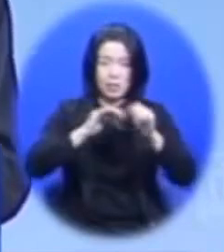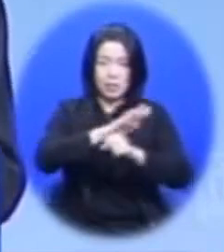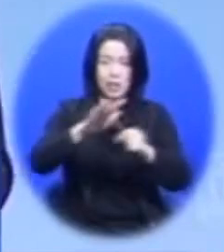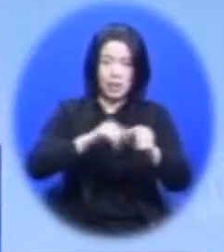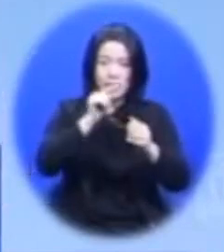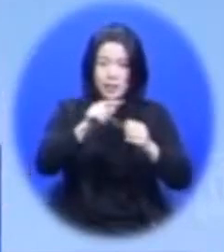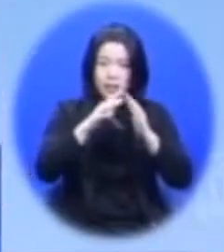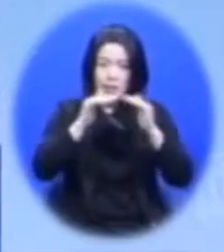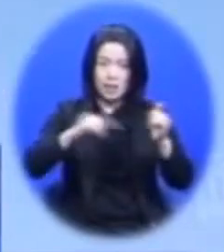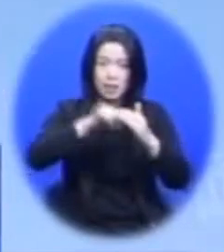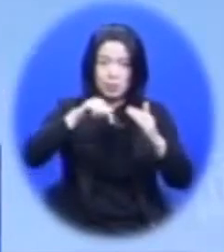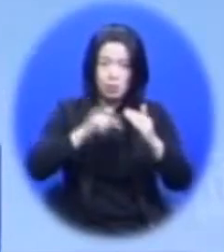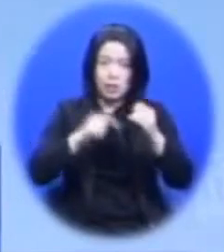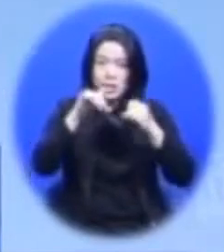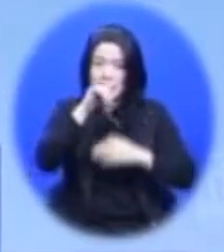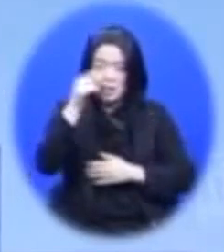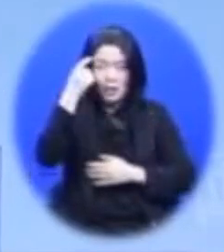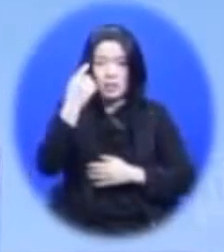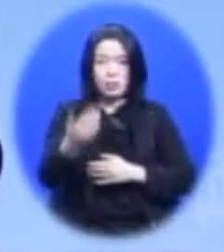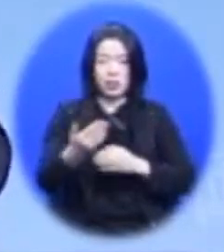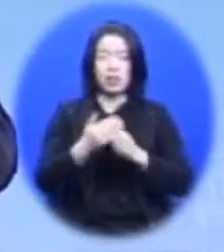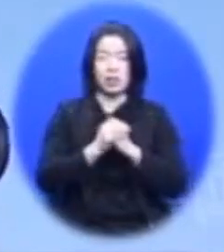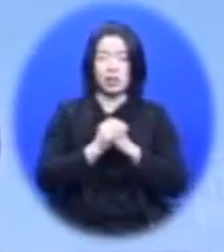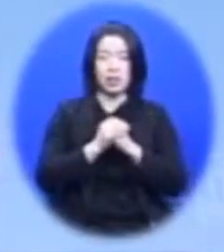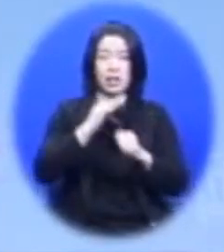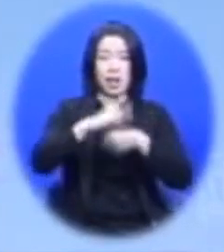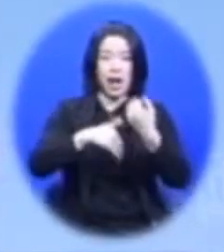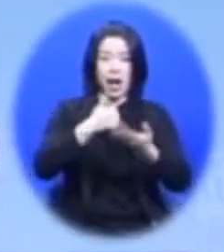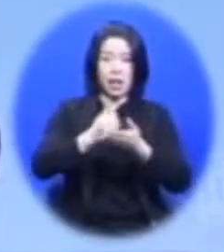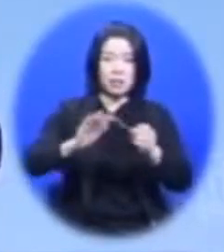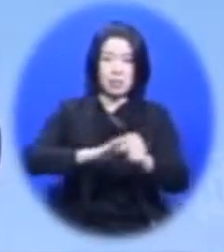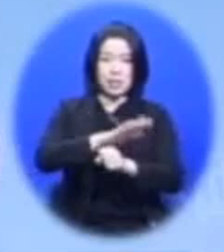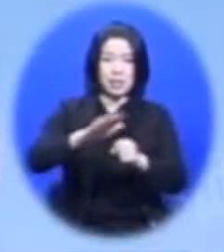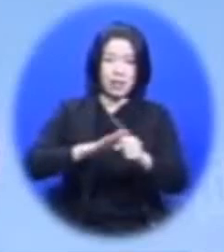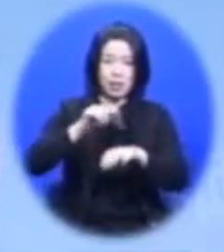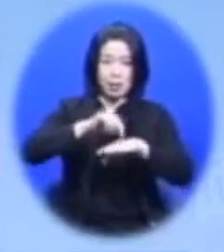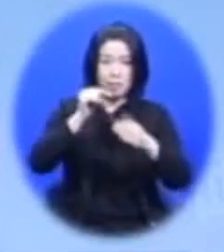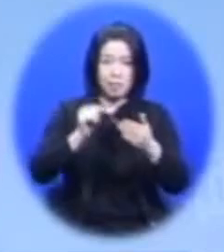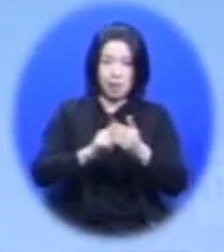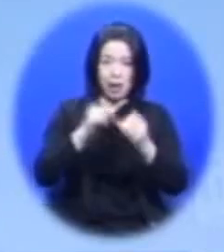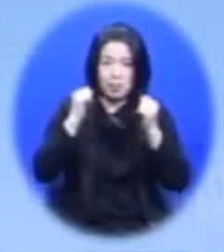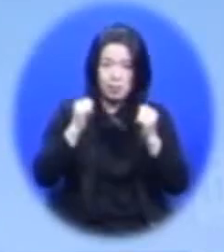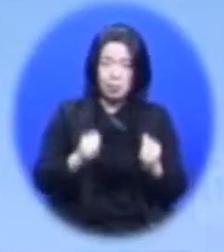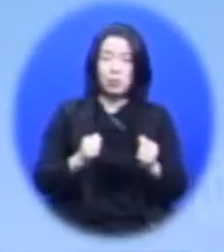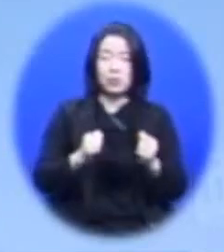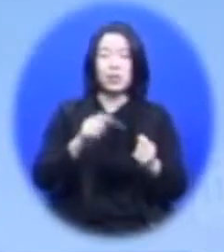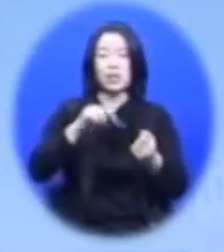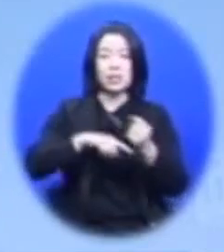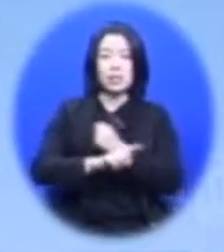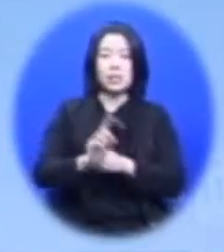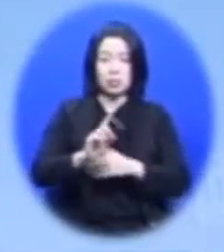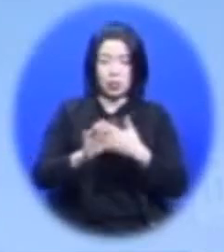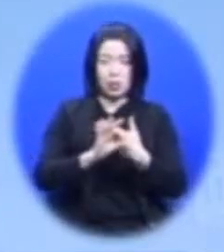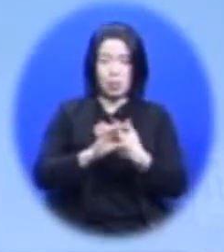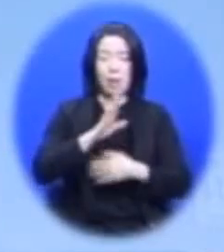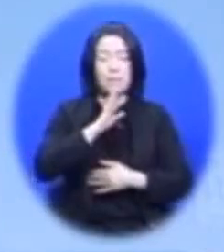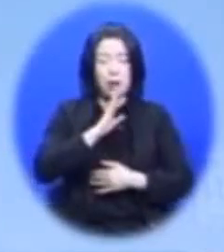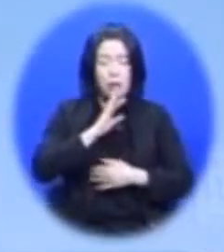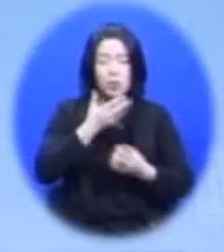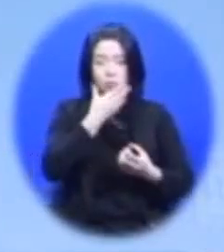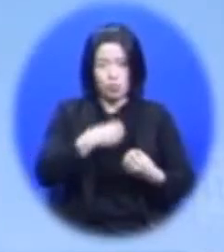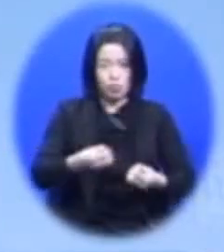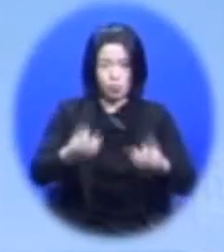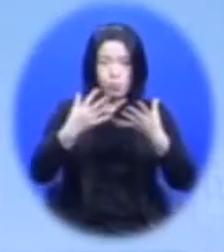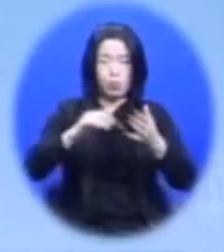속에 머물겠습니까? 하나님의 사랑이 마음에 머문다는 게 바로 축복의